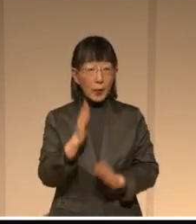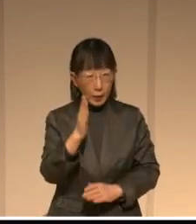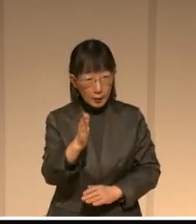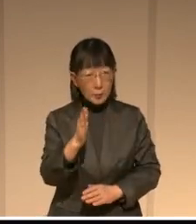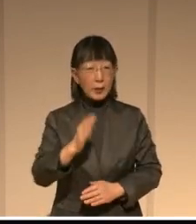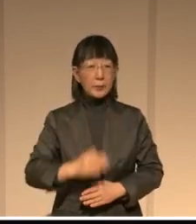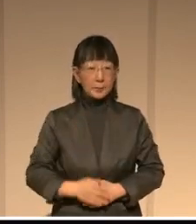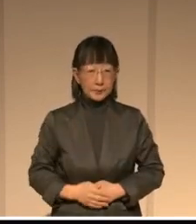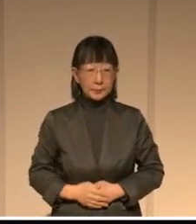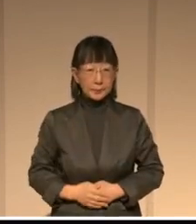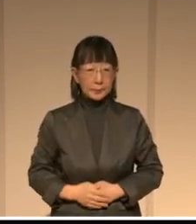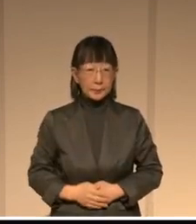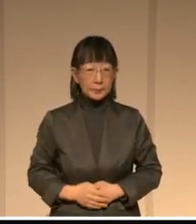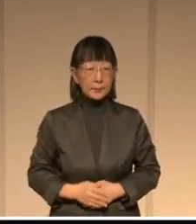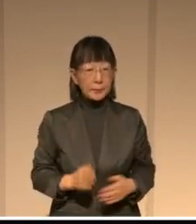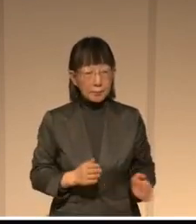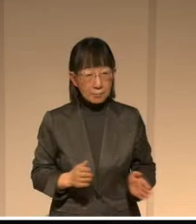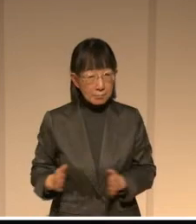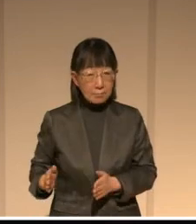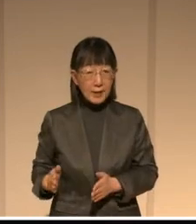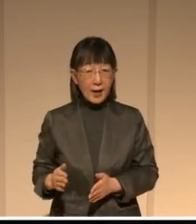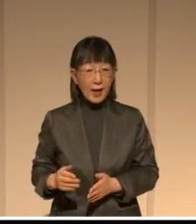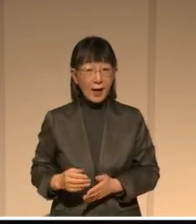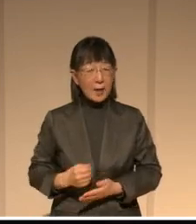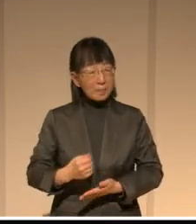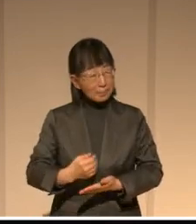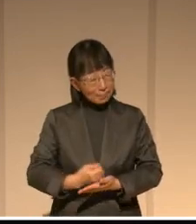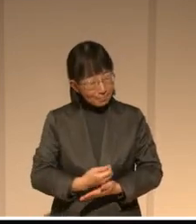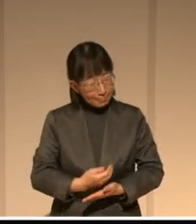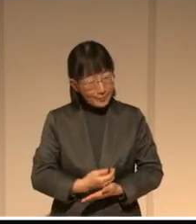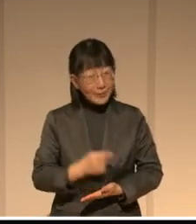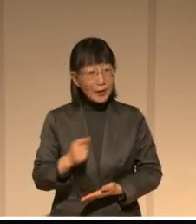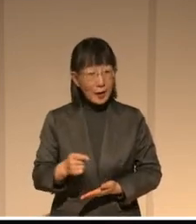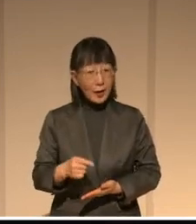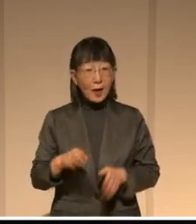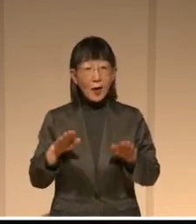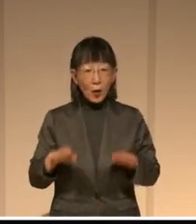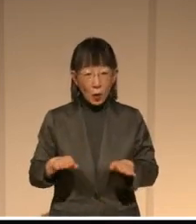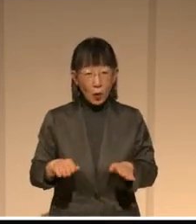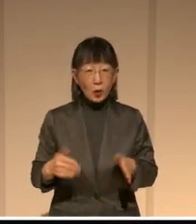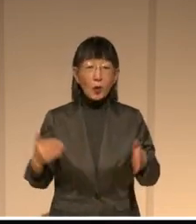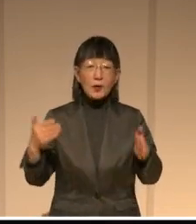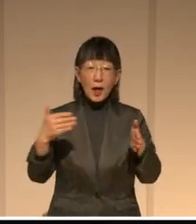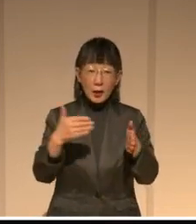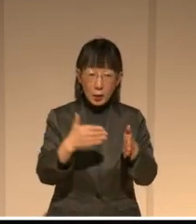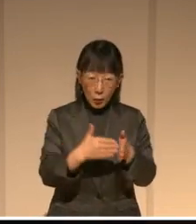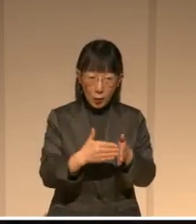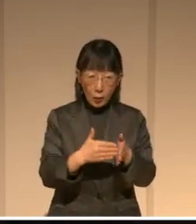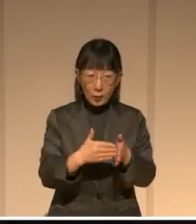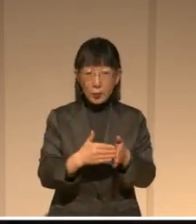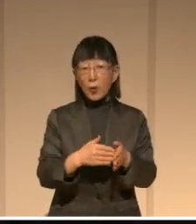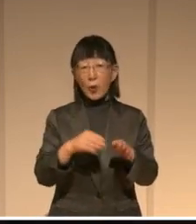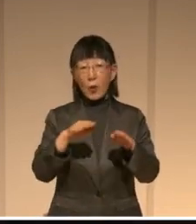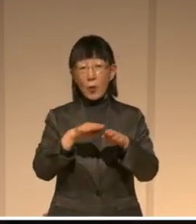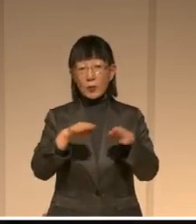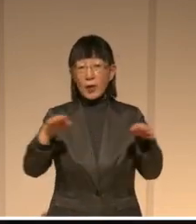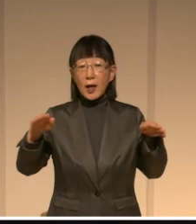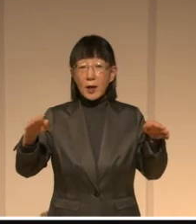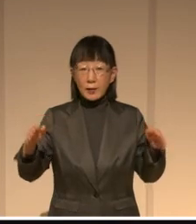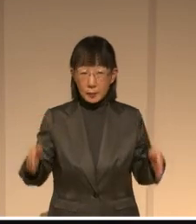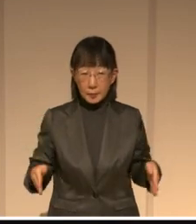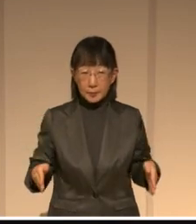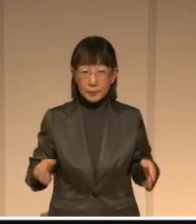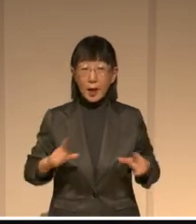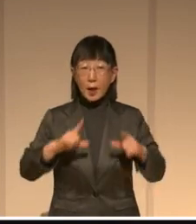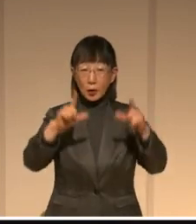名残惜しいんですけれどもこれが本日の最後のステージとなりますtokyo 2020パラリンピック